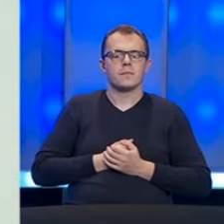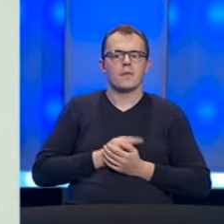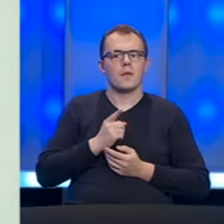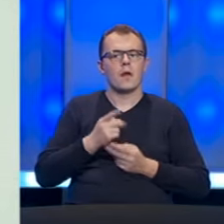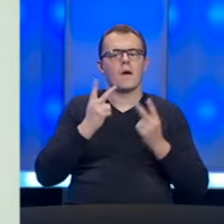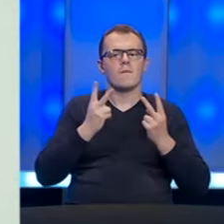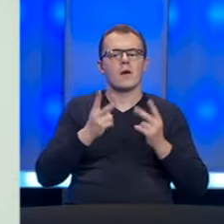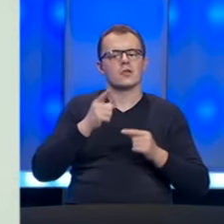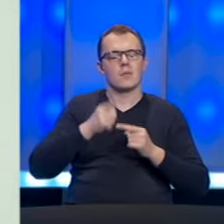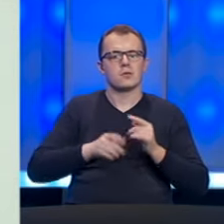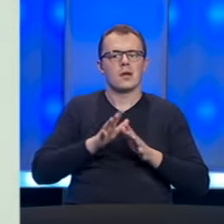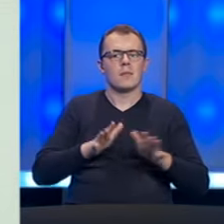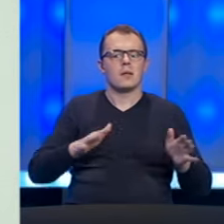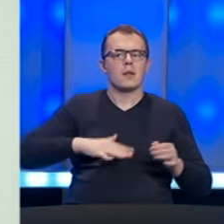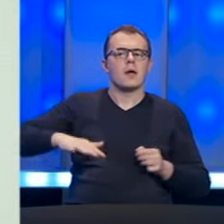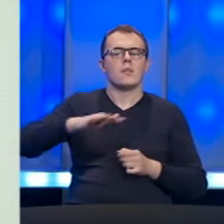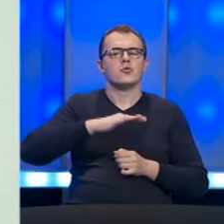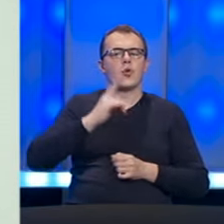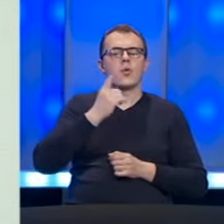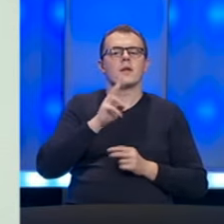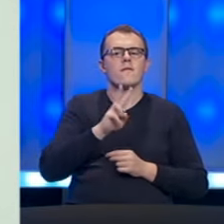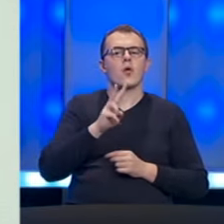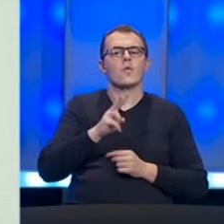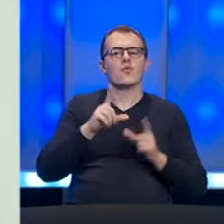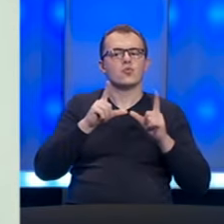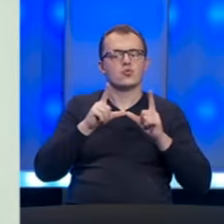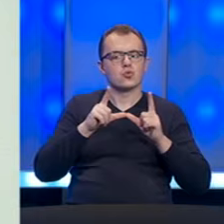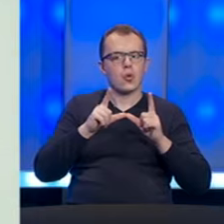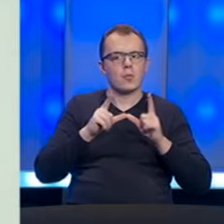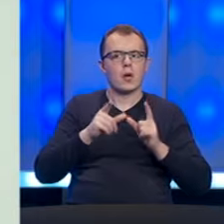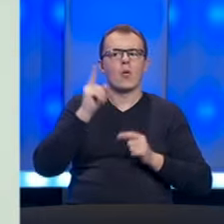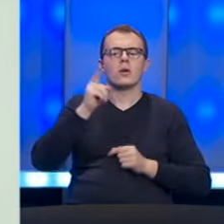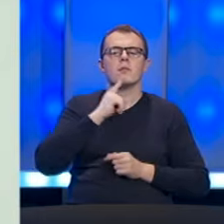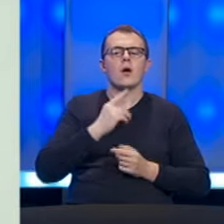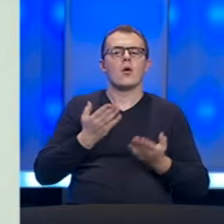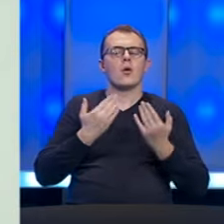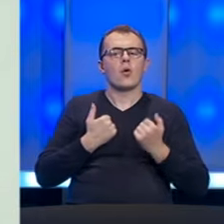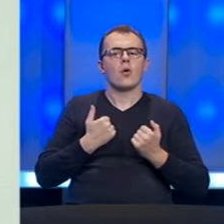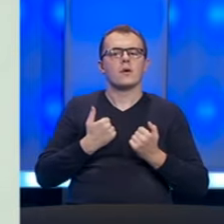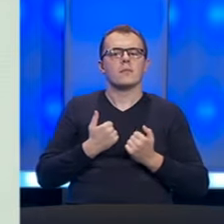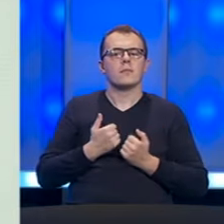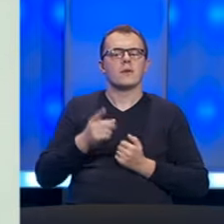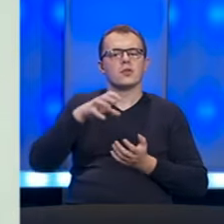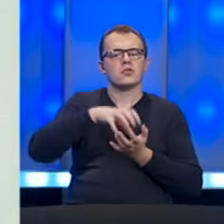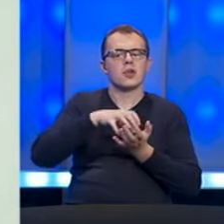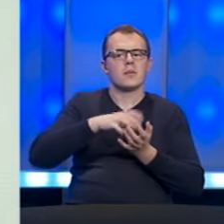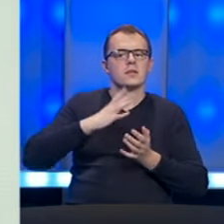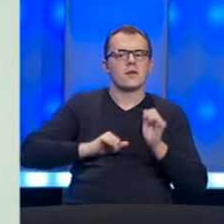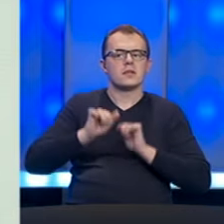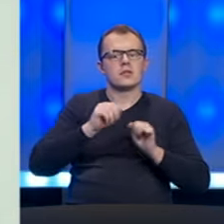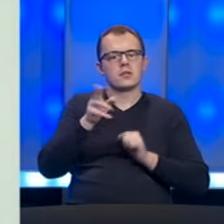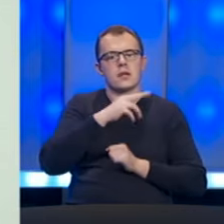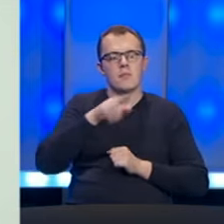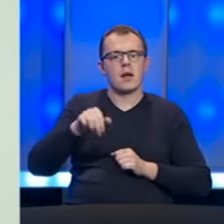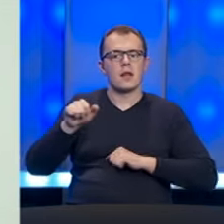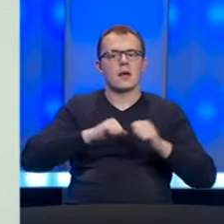ublažila posljedice pandemije na području općine Gornji Vakuf Uskoplje. Onima kojima je naredbom štaba civilne zaštite zabranjena